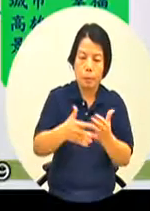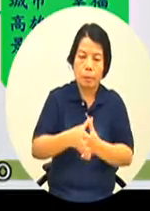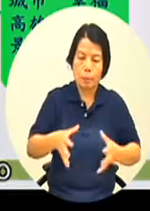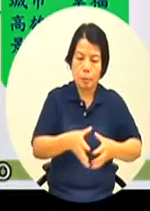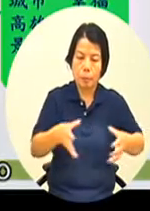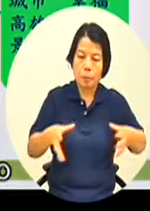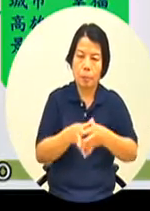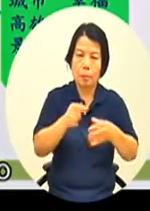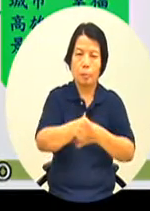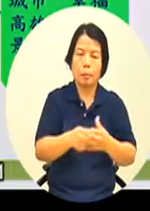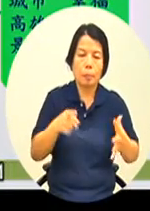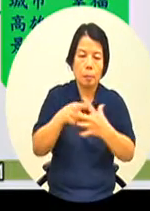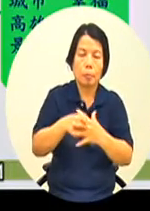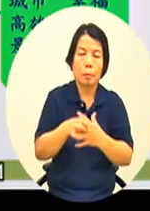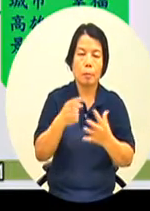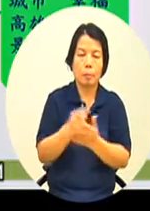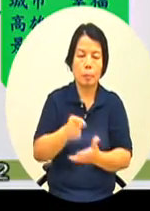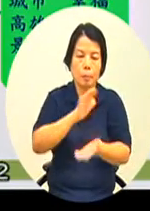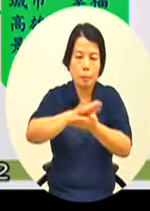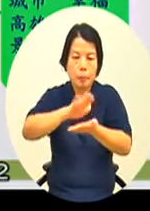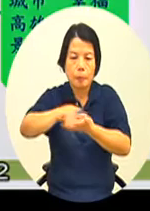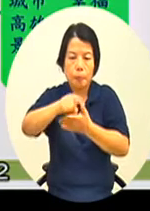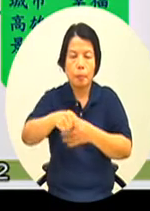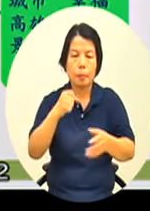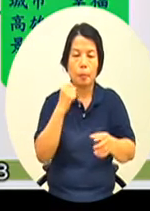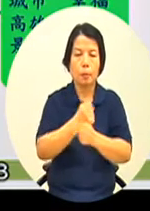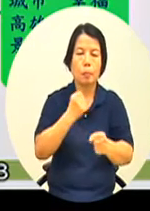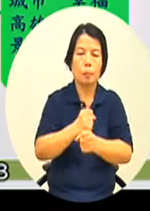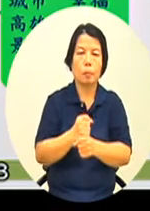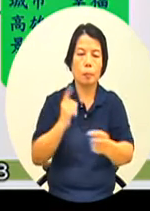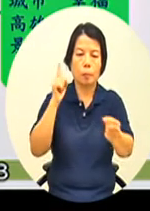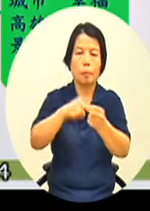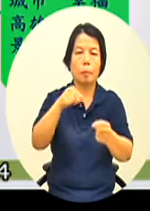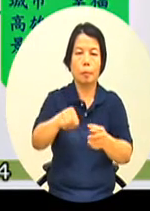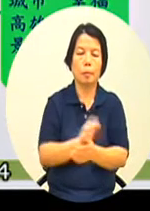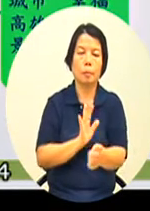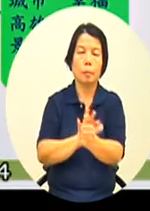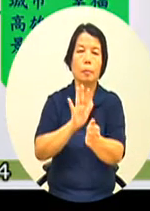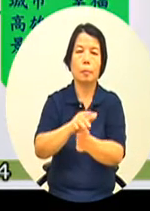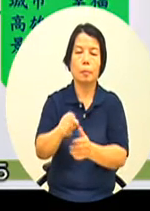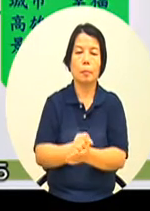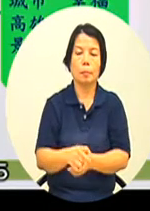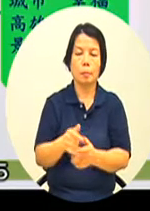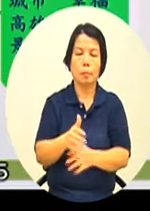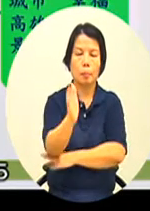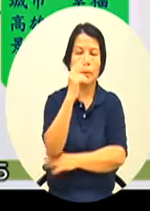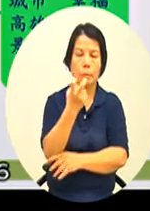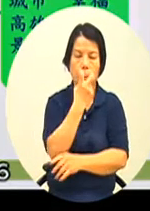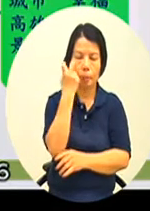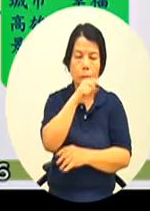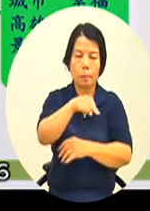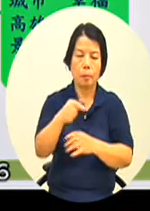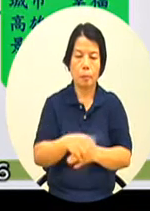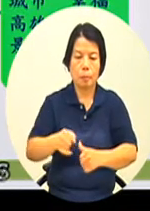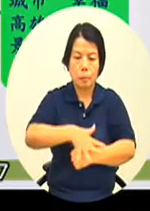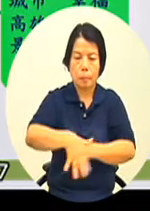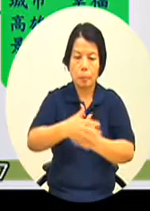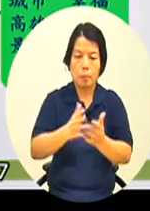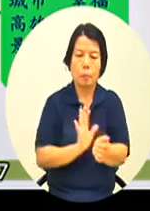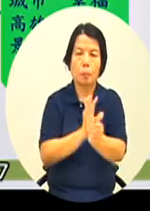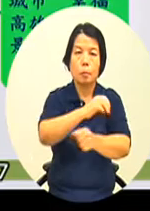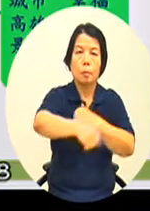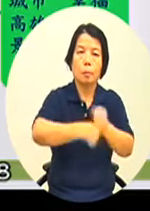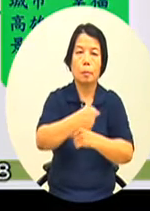个透明联能的一个工作的方向，协同我们所属的政风机构来全力推动各项的